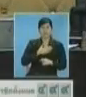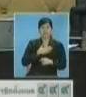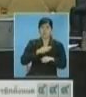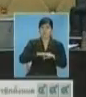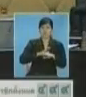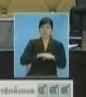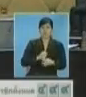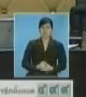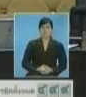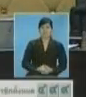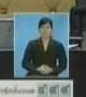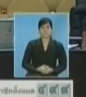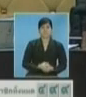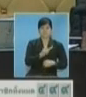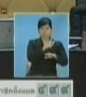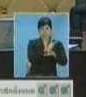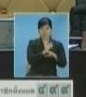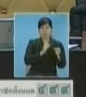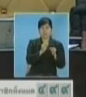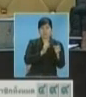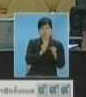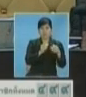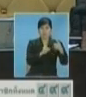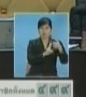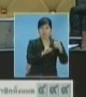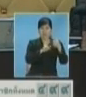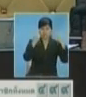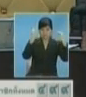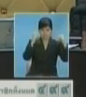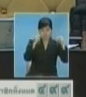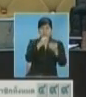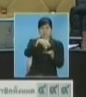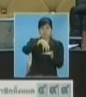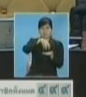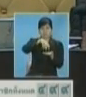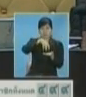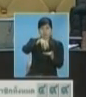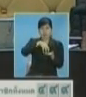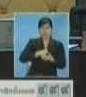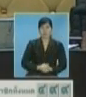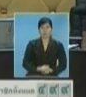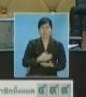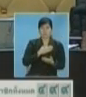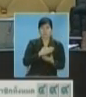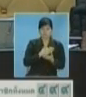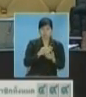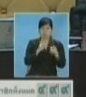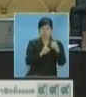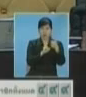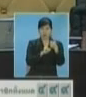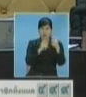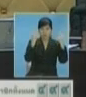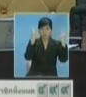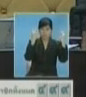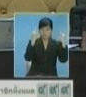ที่รองประธานสภาท่านวิสุทธิ์เล่าผมฟังเนี่ยได้คุยกับท่านแล้วนะครับว่า